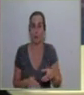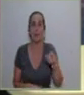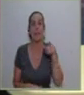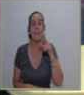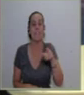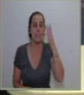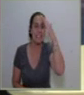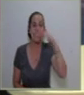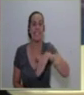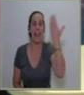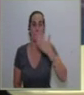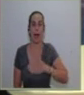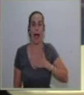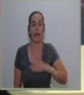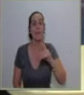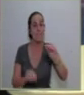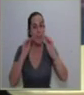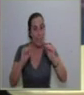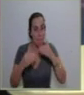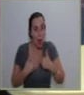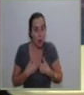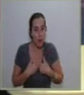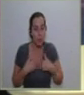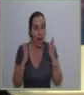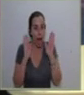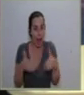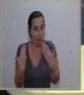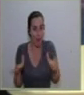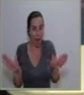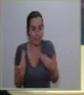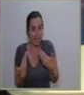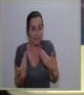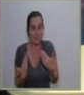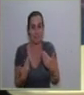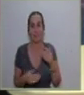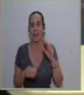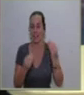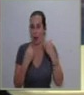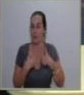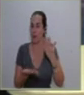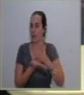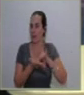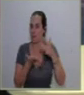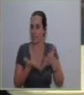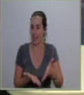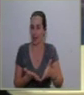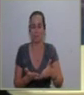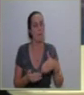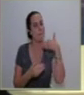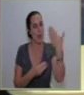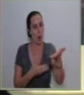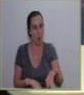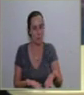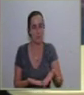והיא סלב של החג. והיא תלמד אותנו, מר אלה בכתי 2? איזו שאלה, היא כבר כאן, מחוץ